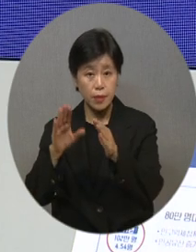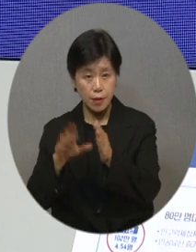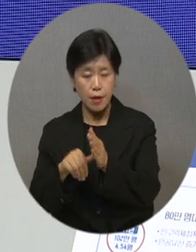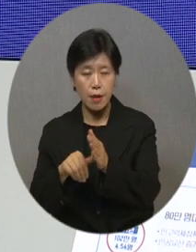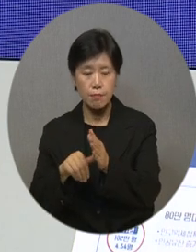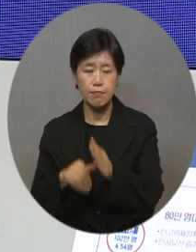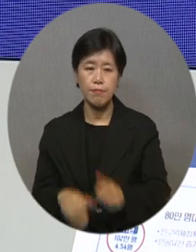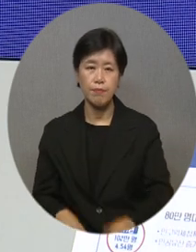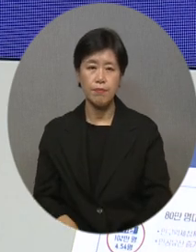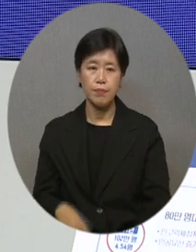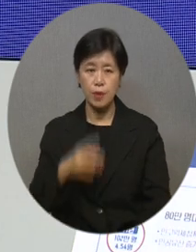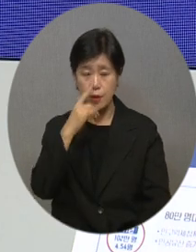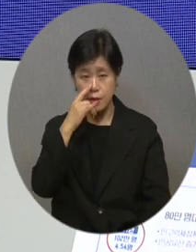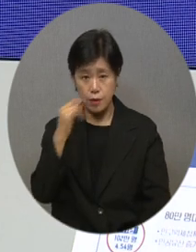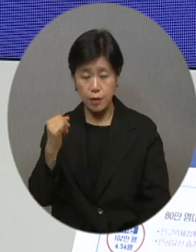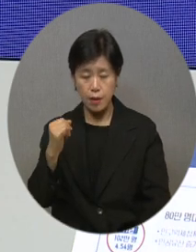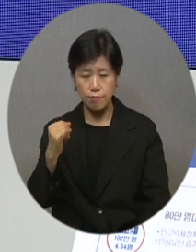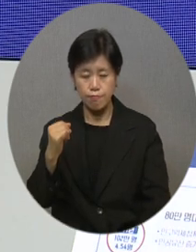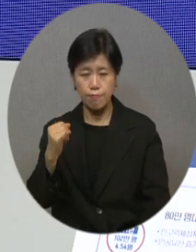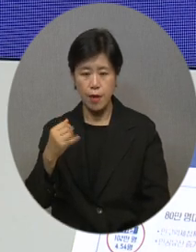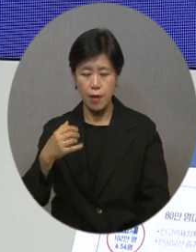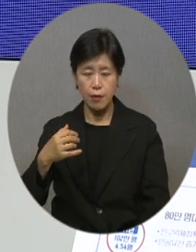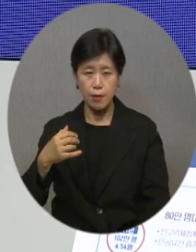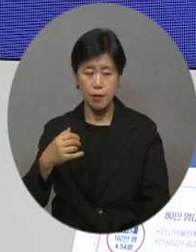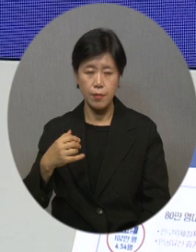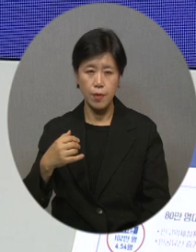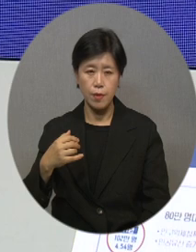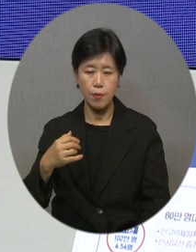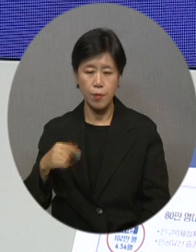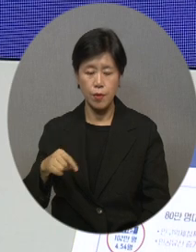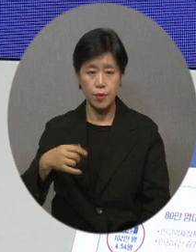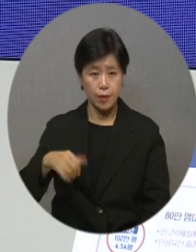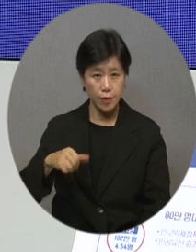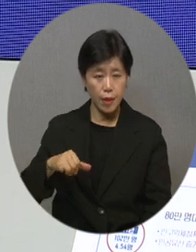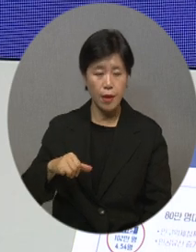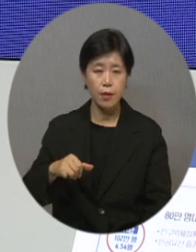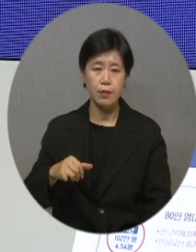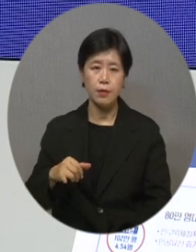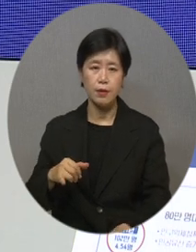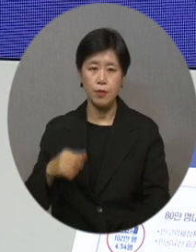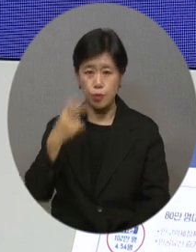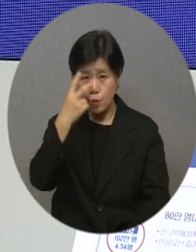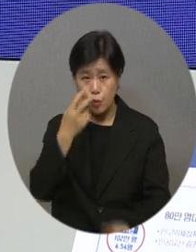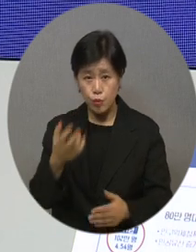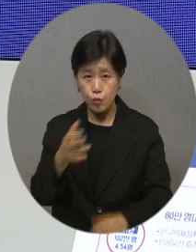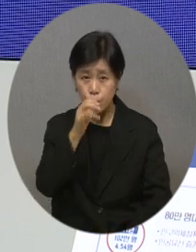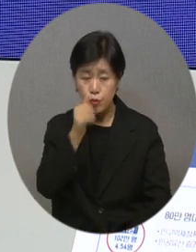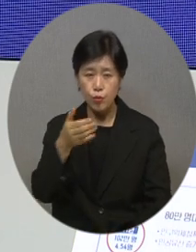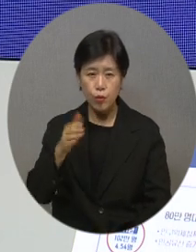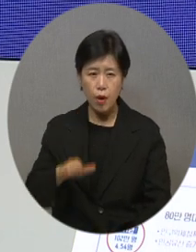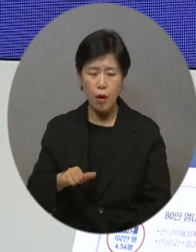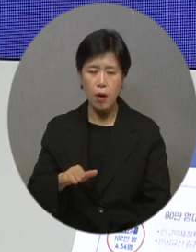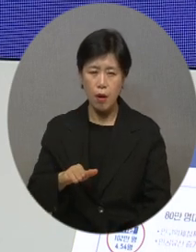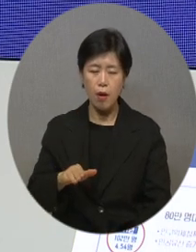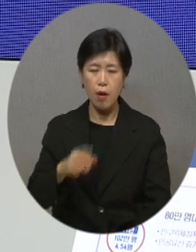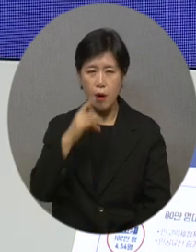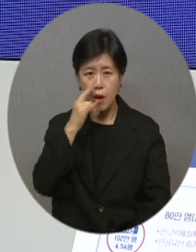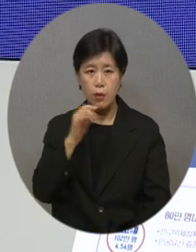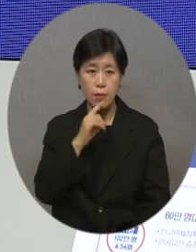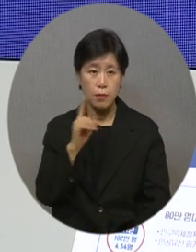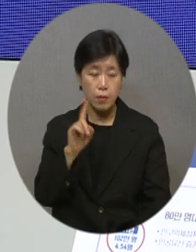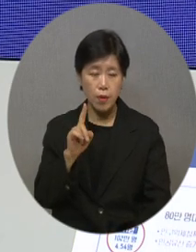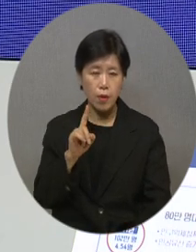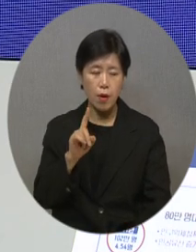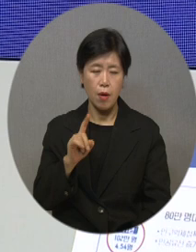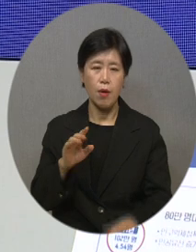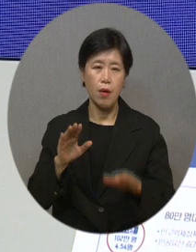돌보고 있는데 그 광주에서 우리가 20명을 대상으로 하고 있거든요. 근데 이거를 전국으로 했으면 좋겠다고 그래가지고 내년도에는